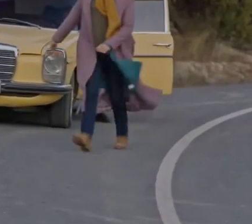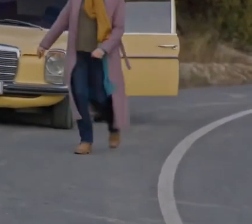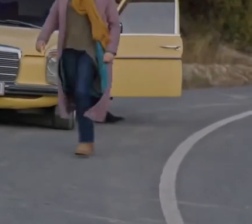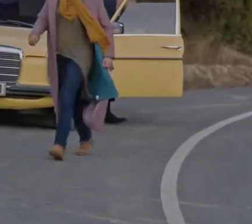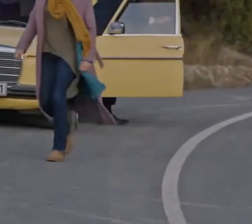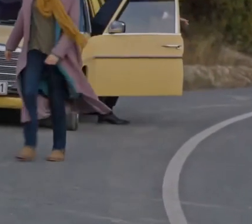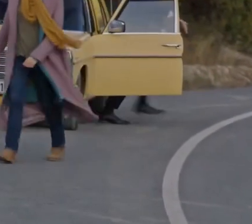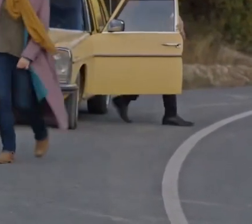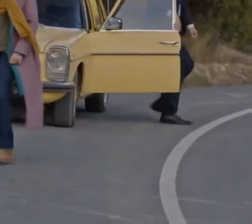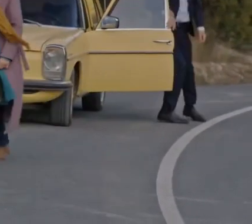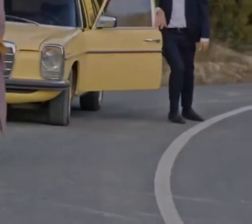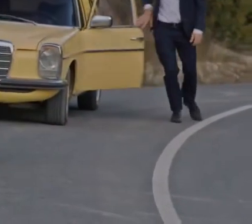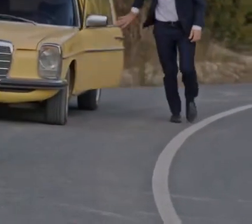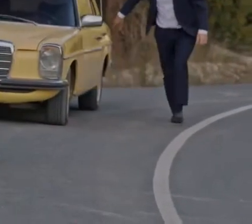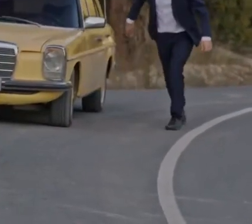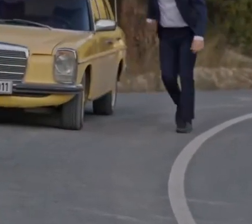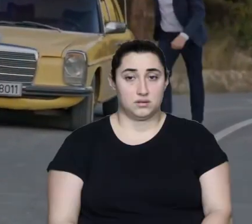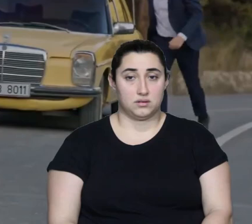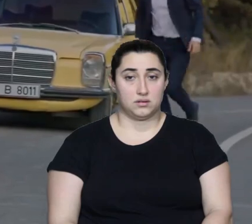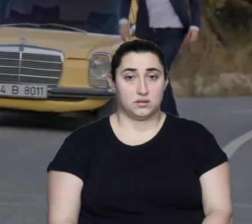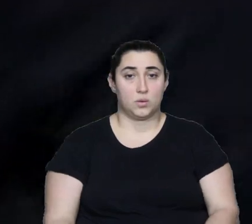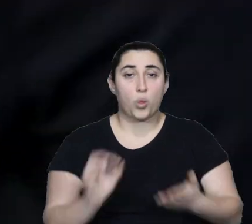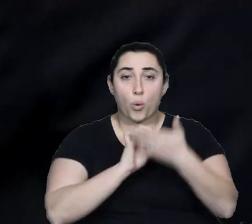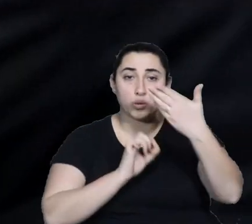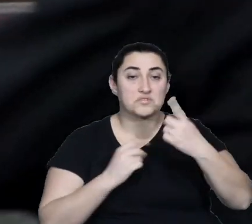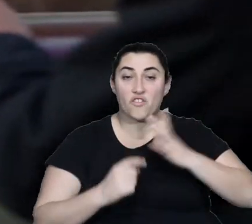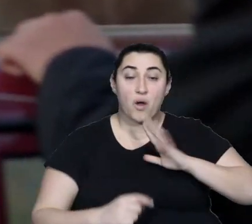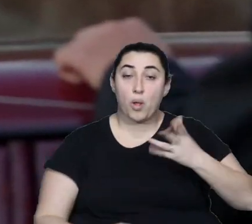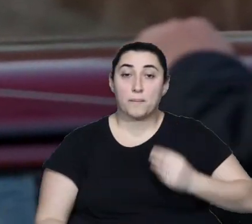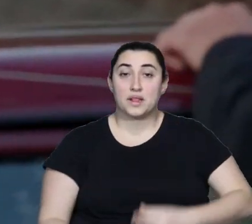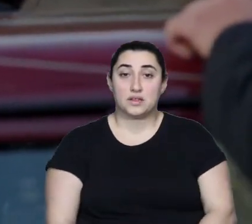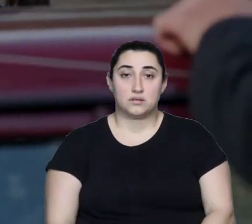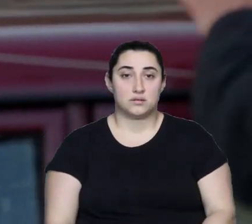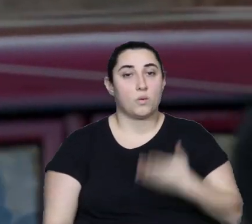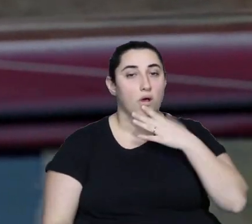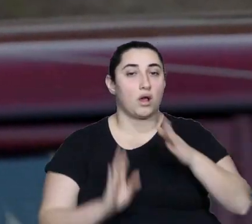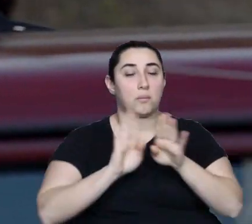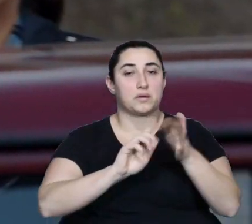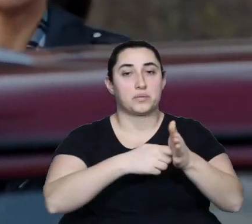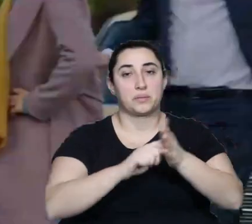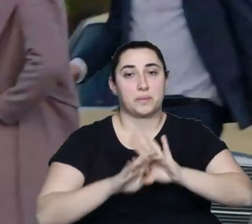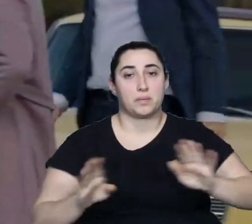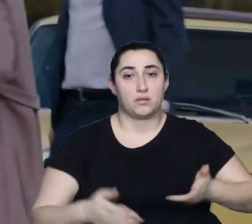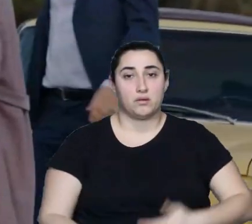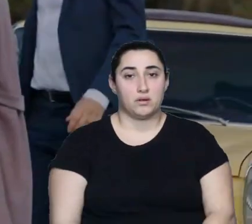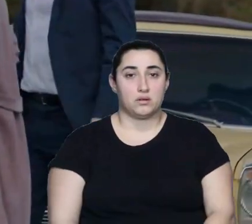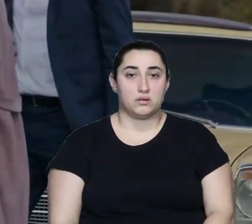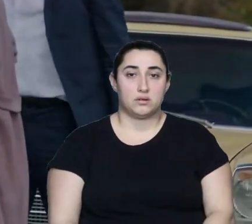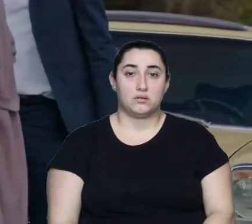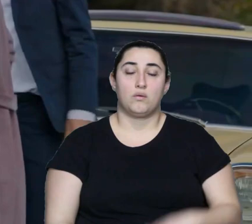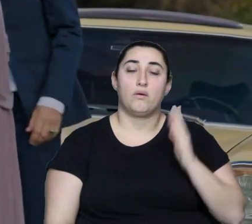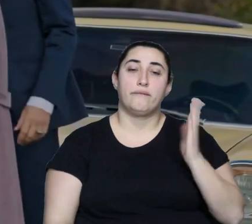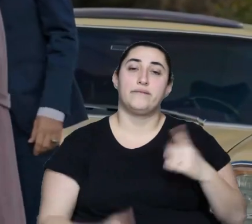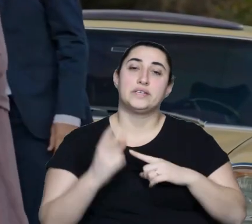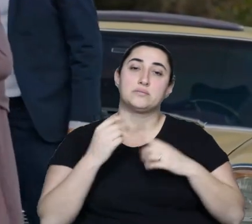Oğlum. Oral kaportasını okşuyor. Bir not bir şey bırakmışlardır belki. Yok, kapılar kilitli. Of İsmail,